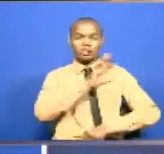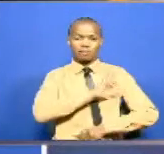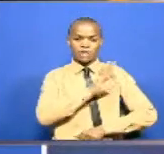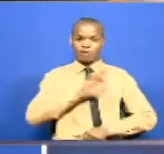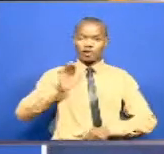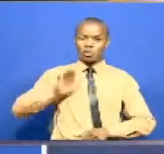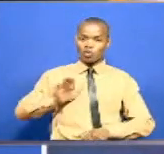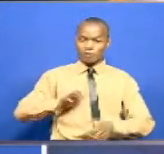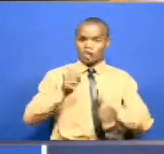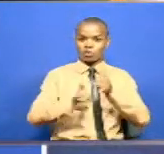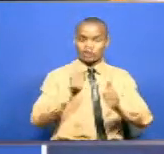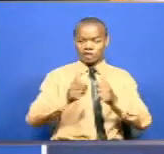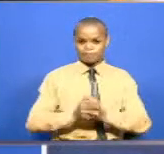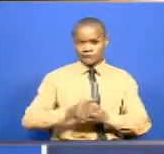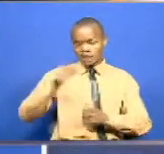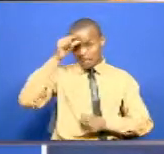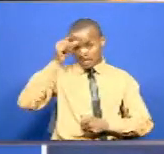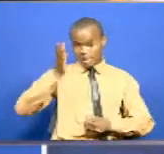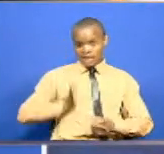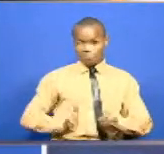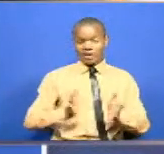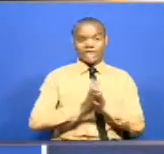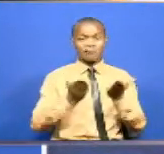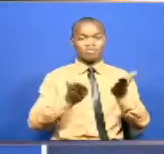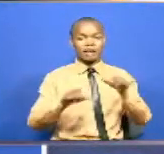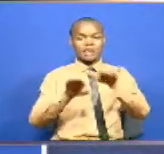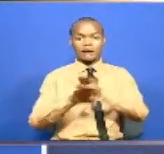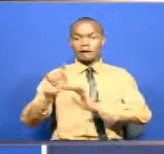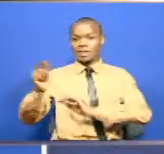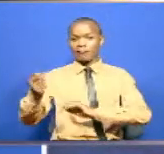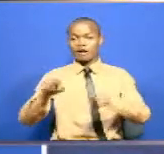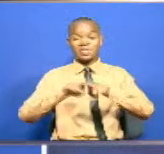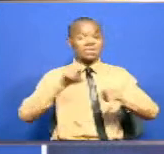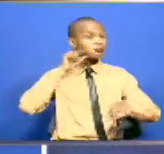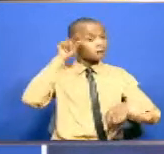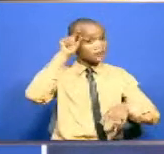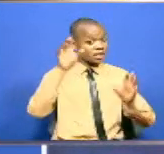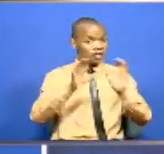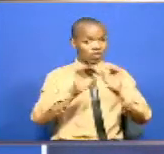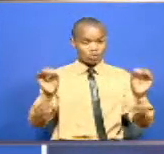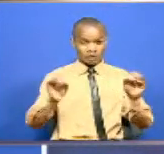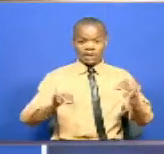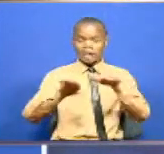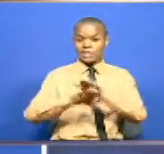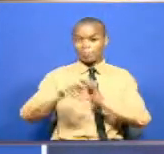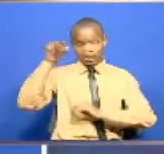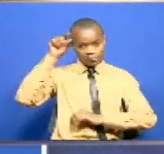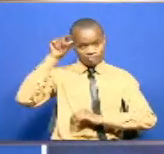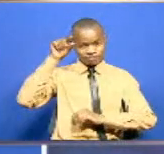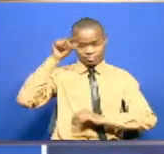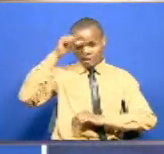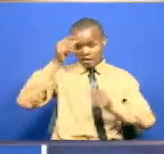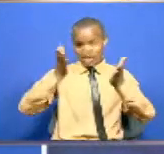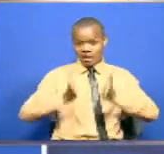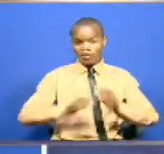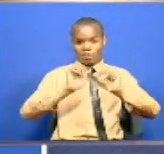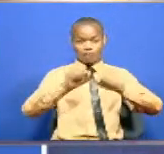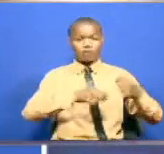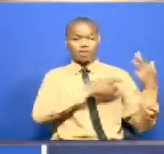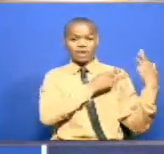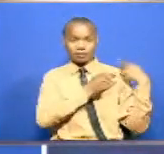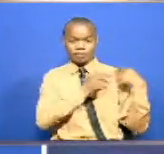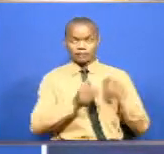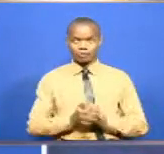na gavana na naibu wake wasiwe wa jinsia moja, huku naibu gavana akipewa majukumu mahususi. Vyama vya